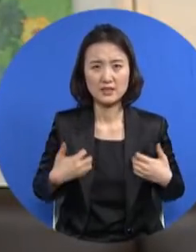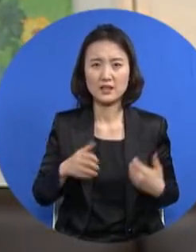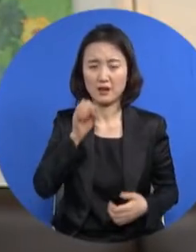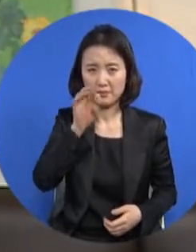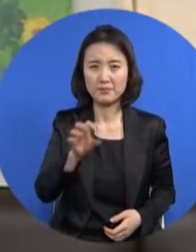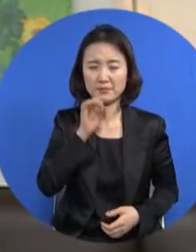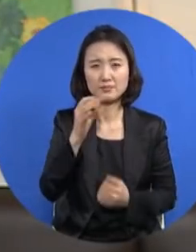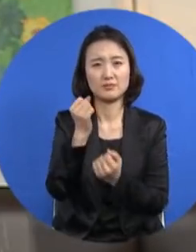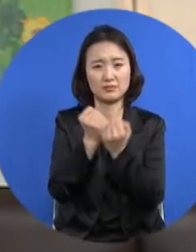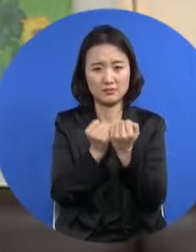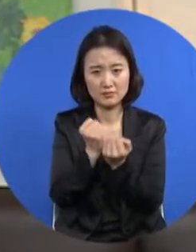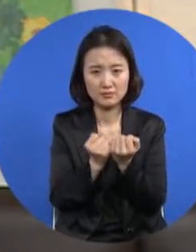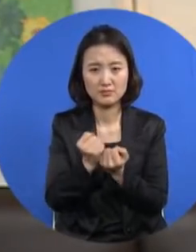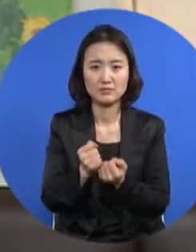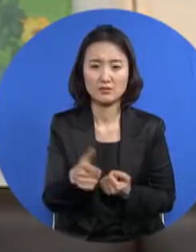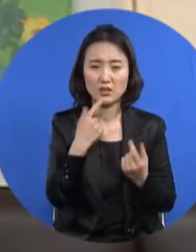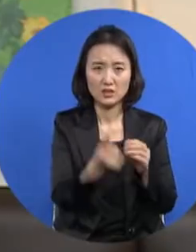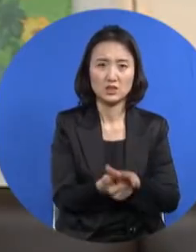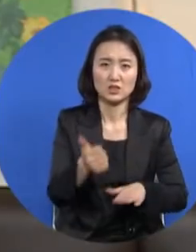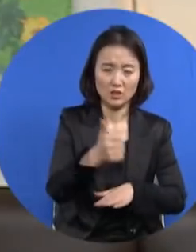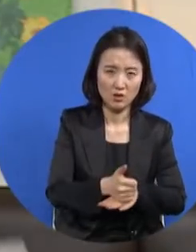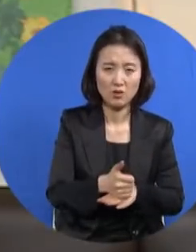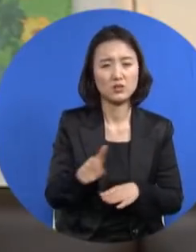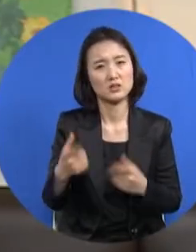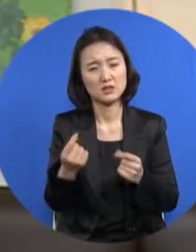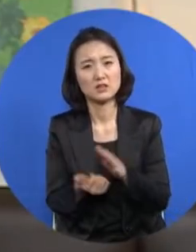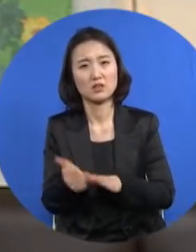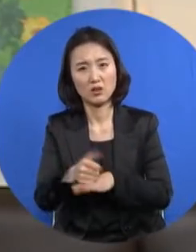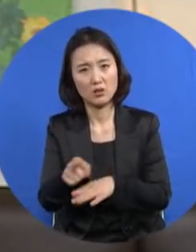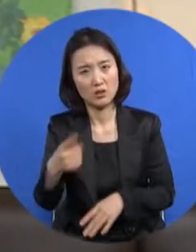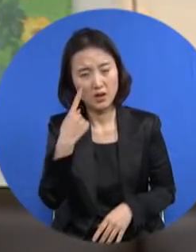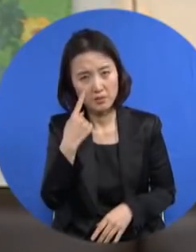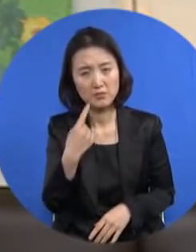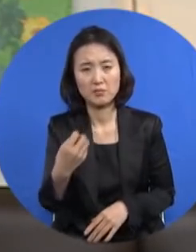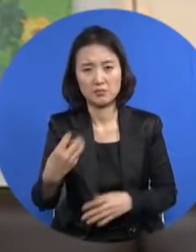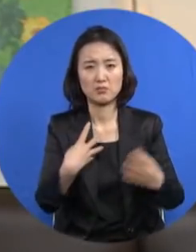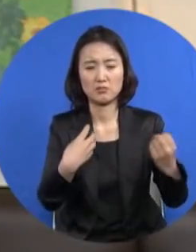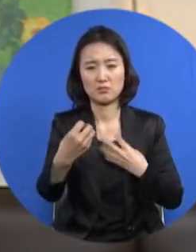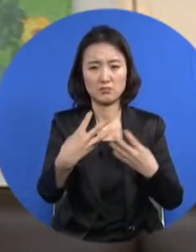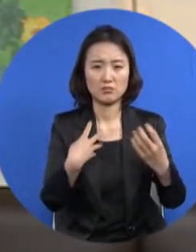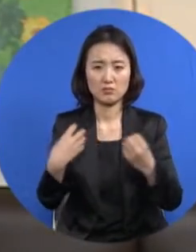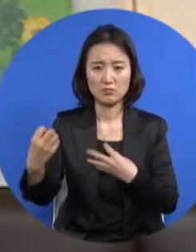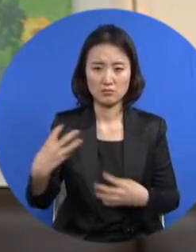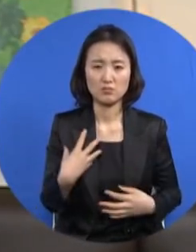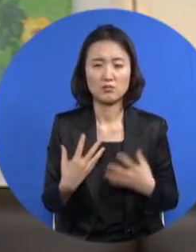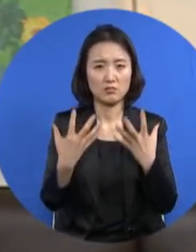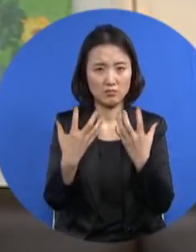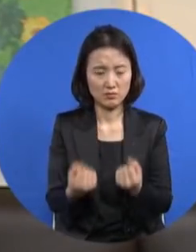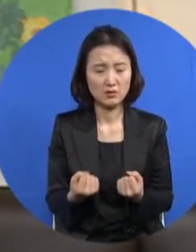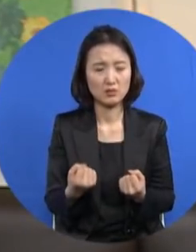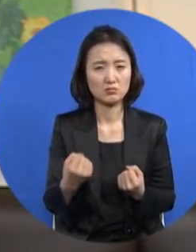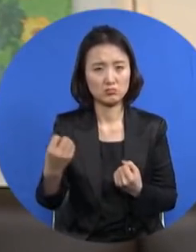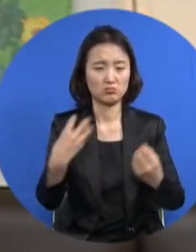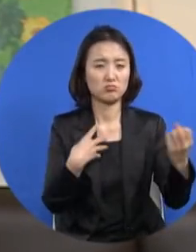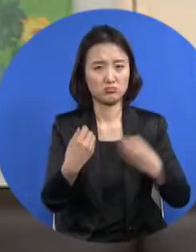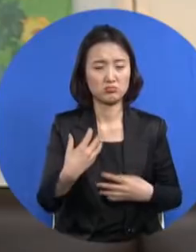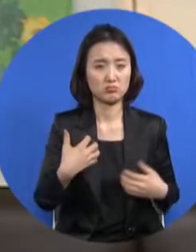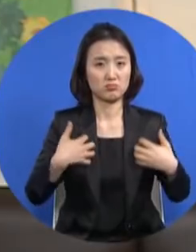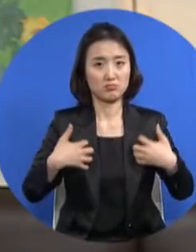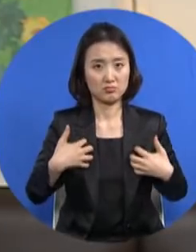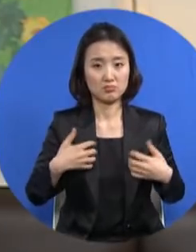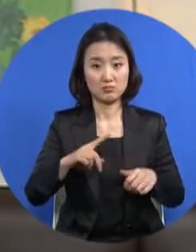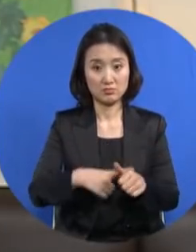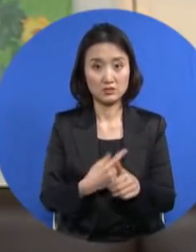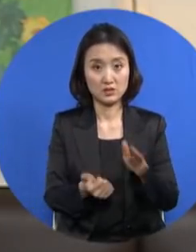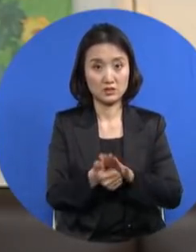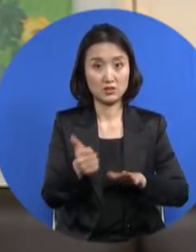싶어져요. 이렇게 해서 성공했는데라고, 이렇게 너도 한번 해봐, 이렇게 굉장히 그런 거를 좋아하세요. 그러니까